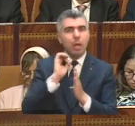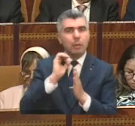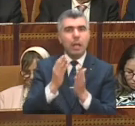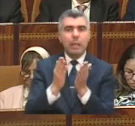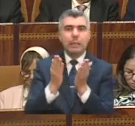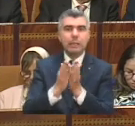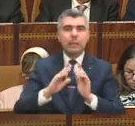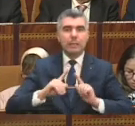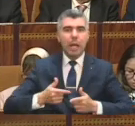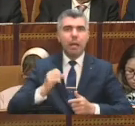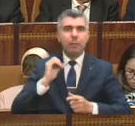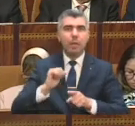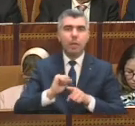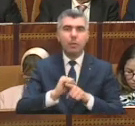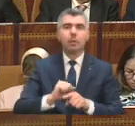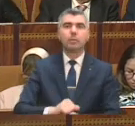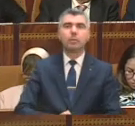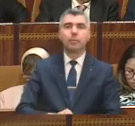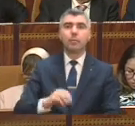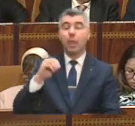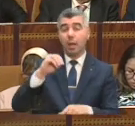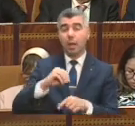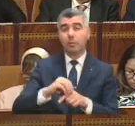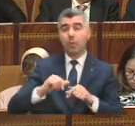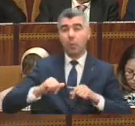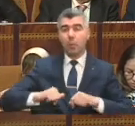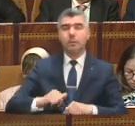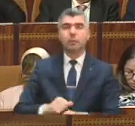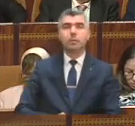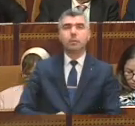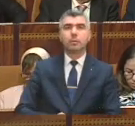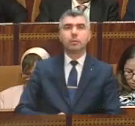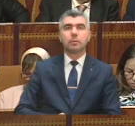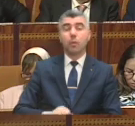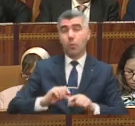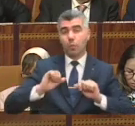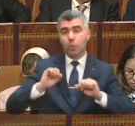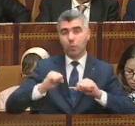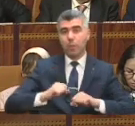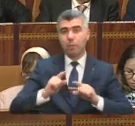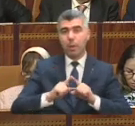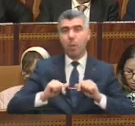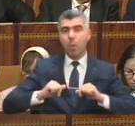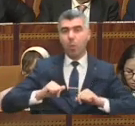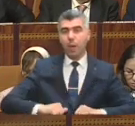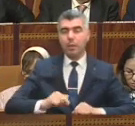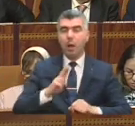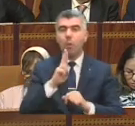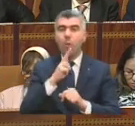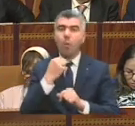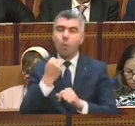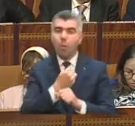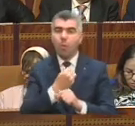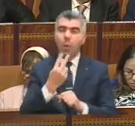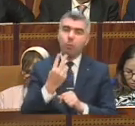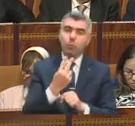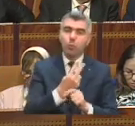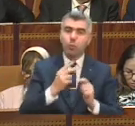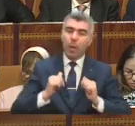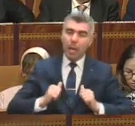التعليمية والمهنية. كذلك سيد الوزير، هل لدى وزارتكم والحكومة بصفة عامة